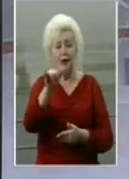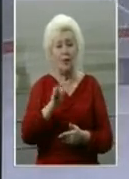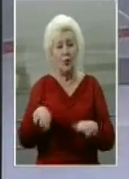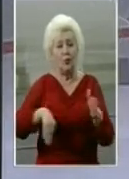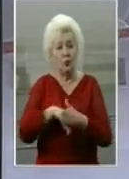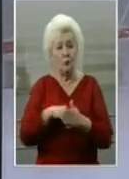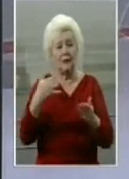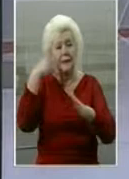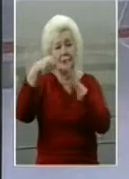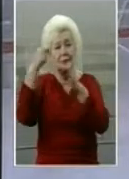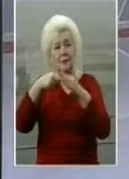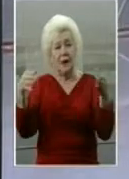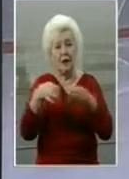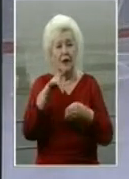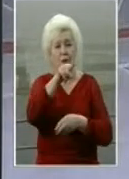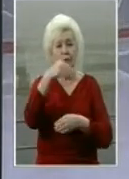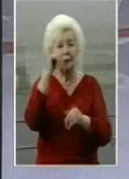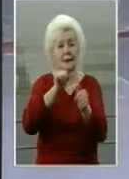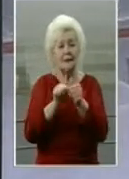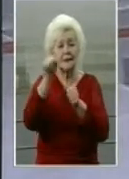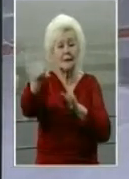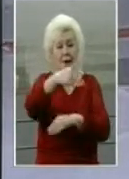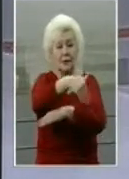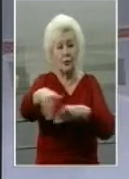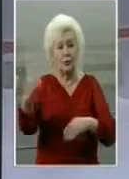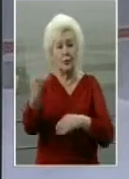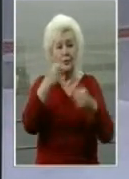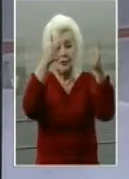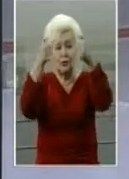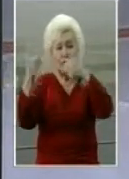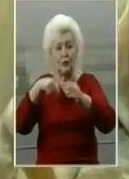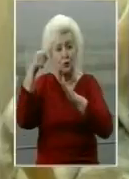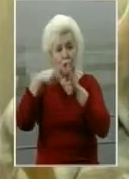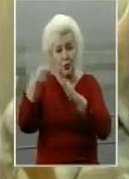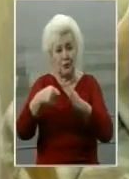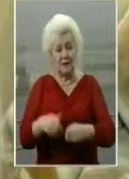наша знімальна група побувала за його лаштунками на першій фотозйомці.